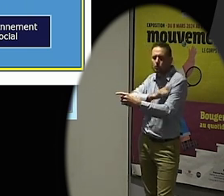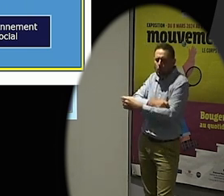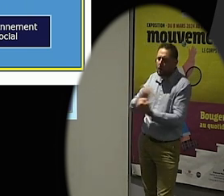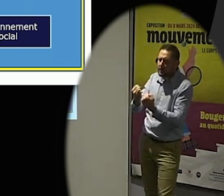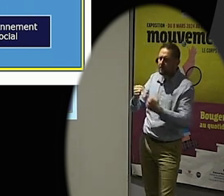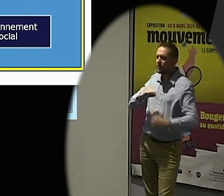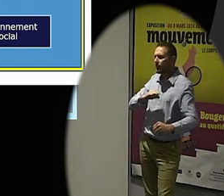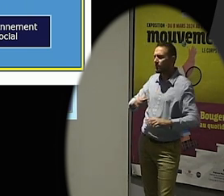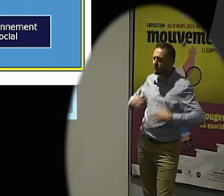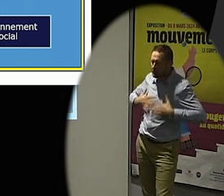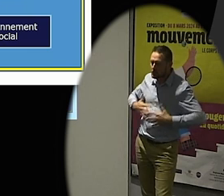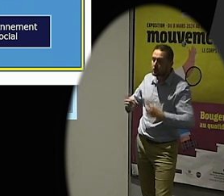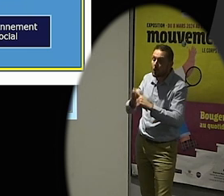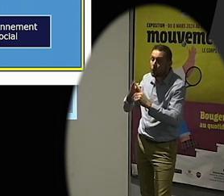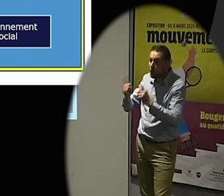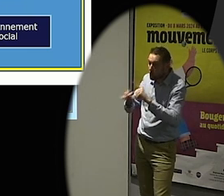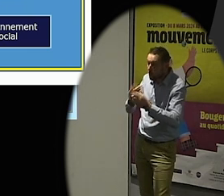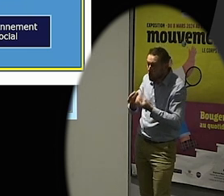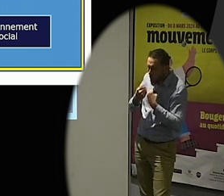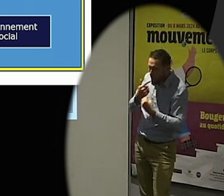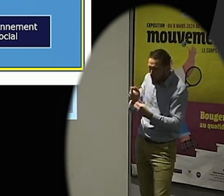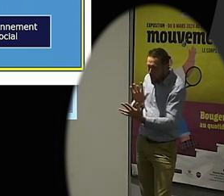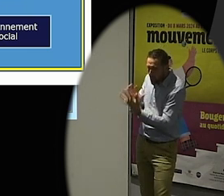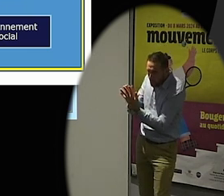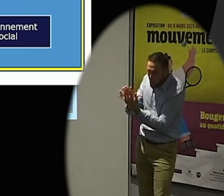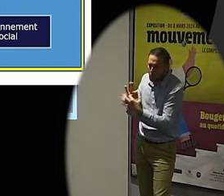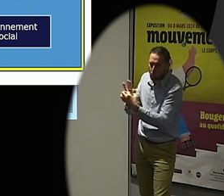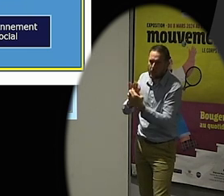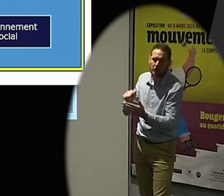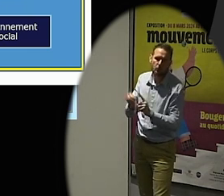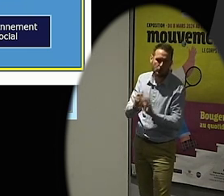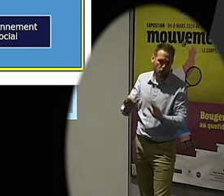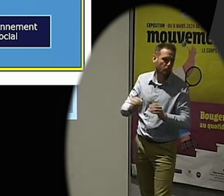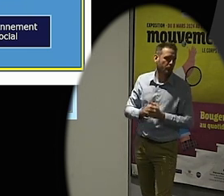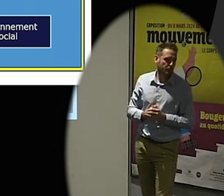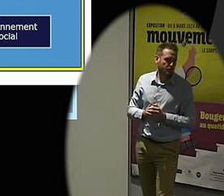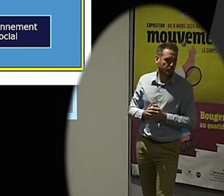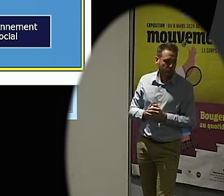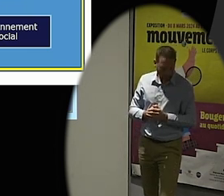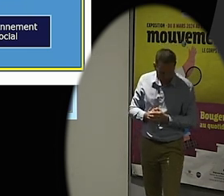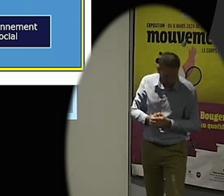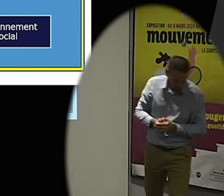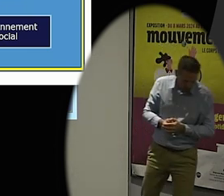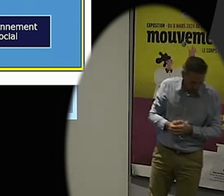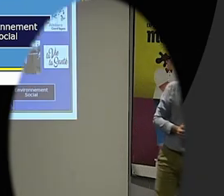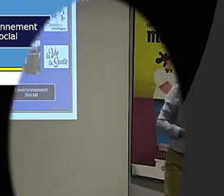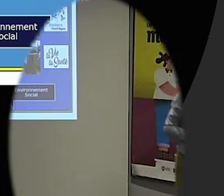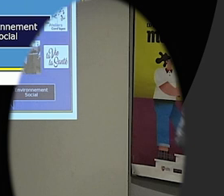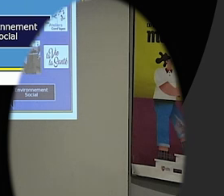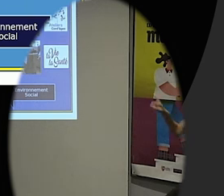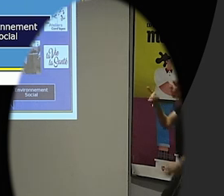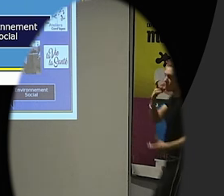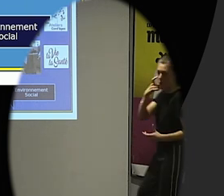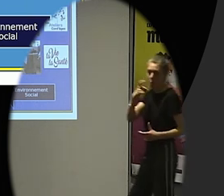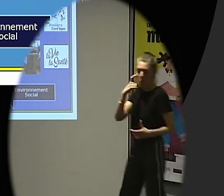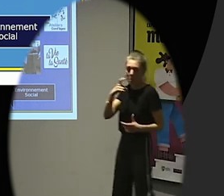social. Donc le milieu enrichi, c'est à la fois l'aménagement de l'environnement avec des couleurs vivifiantes, comme on le voit ici,